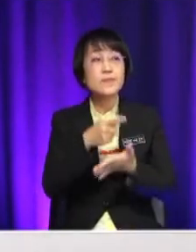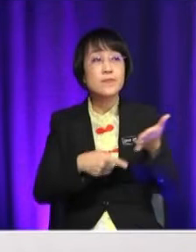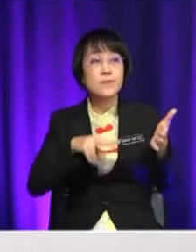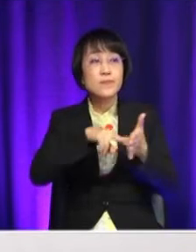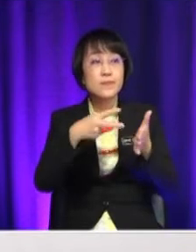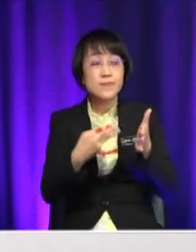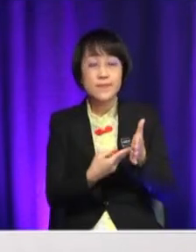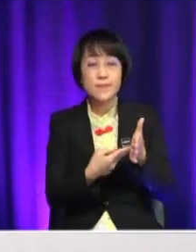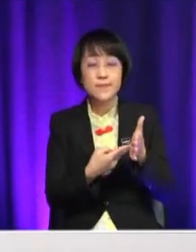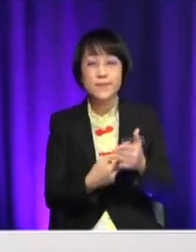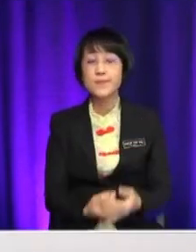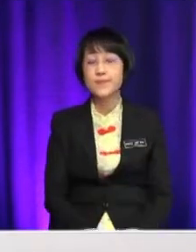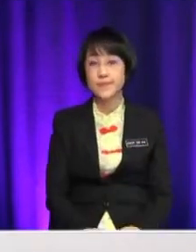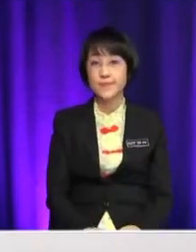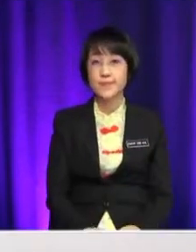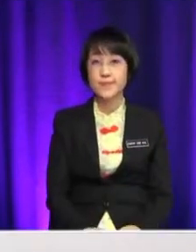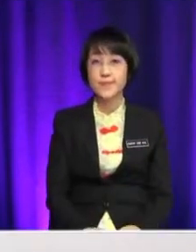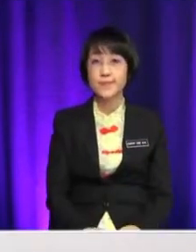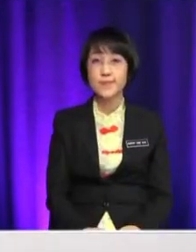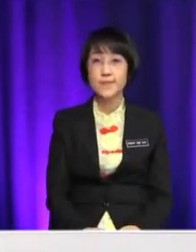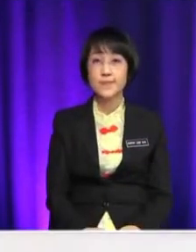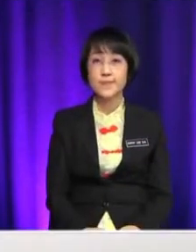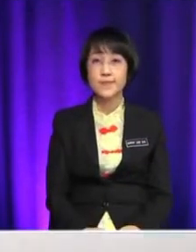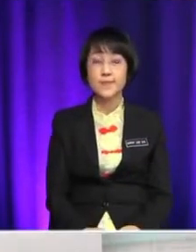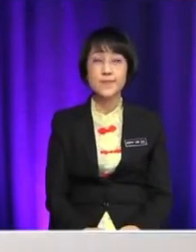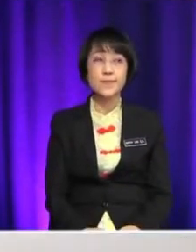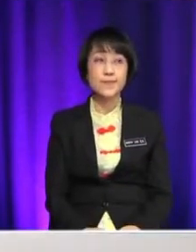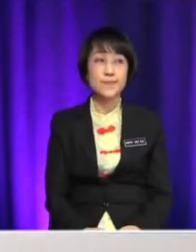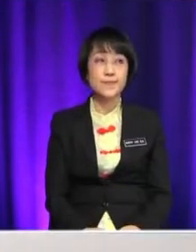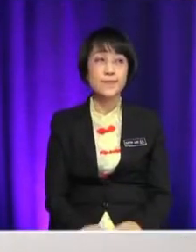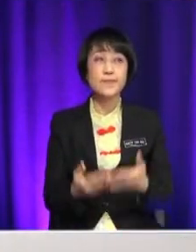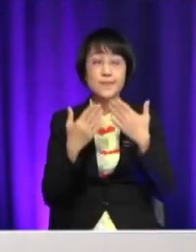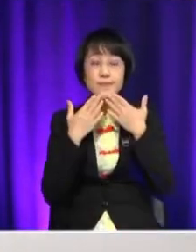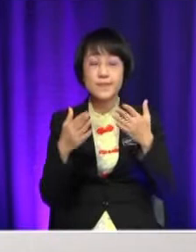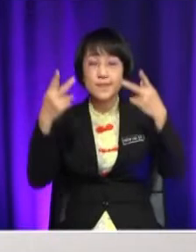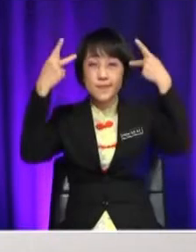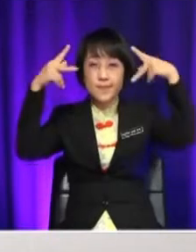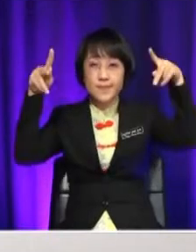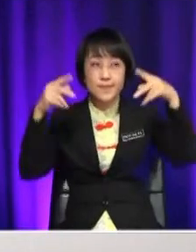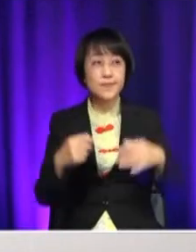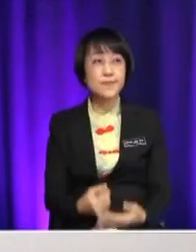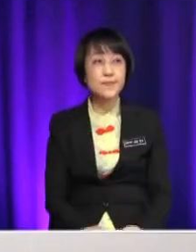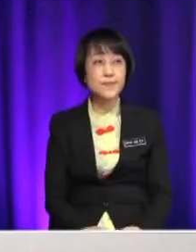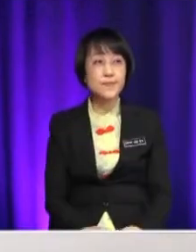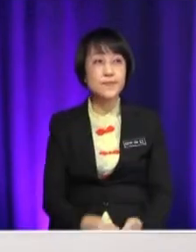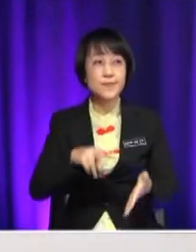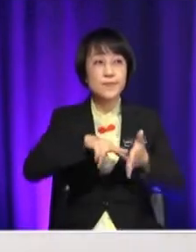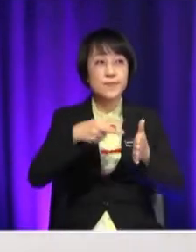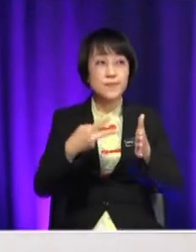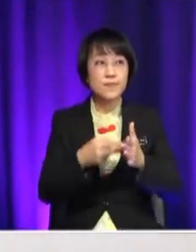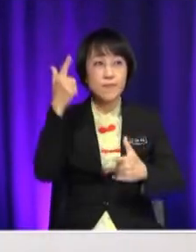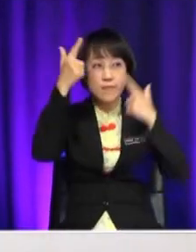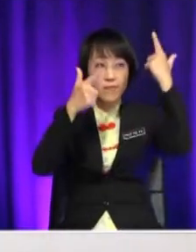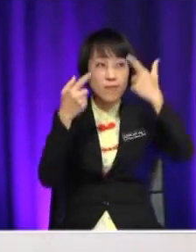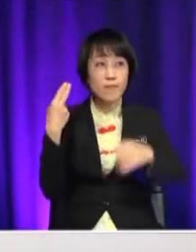Terima kasih kepada pengerusi Saudari Azlina atas soalan yang telah diajukan. Sebenarnya, definisi pelancong hijau